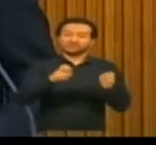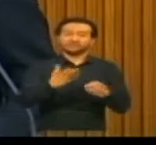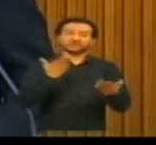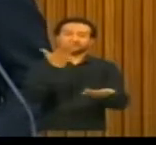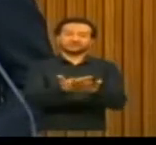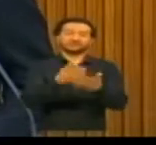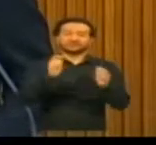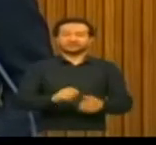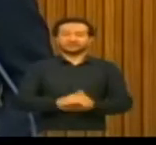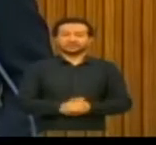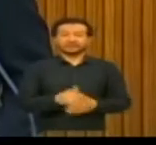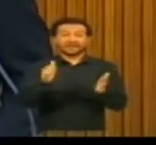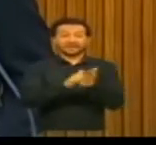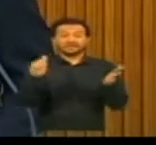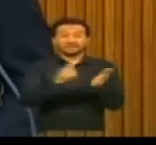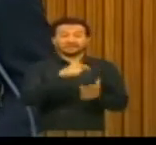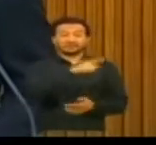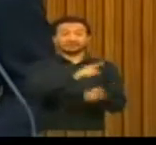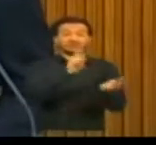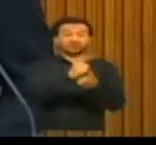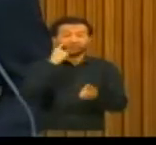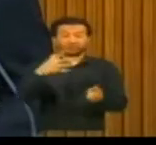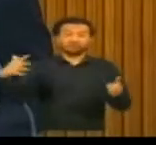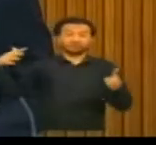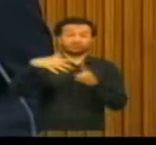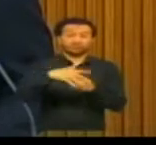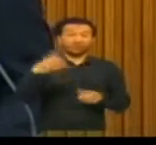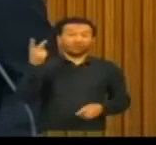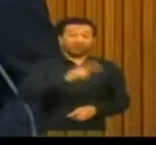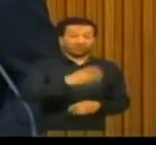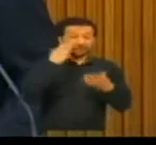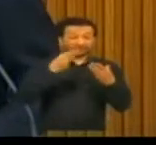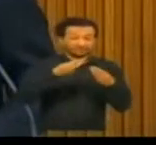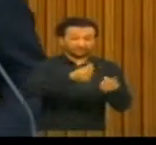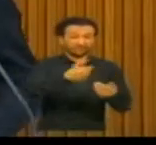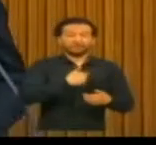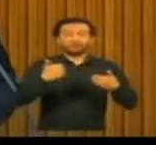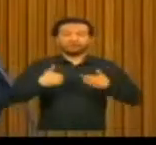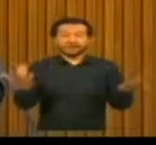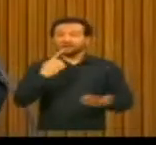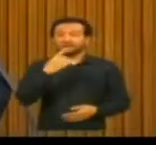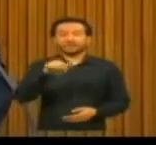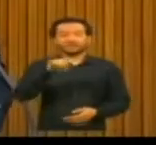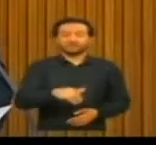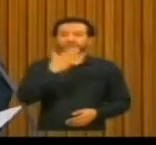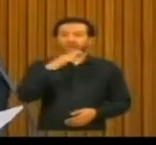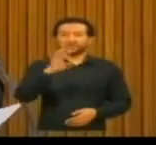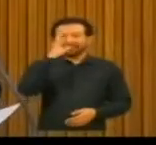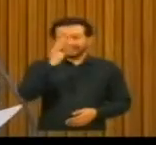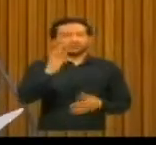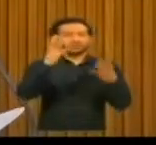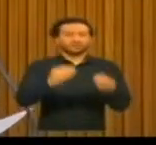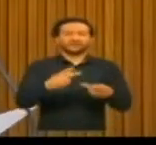önergesi vereceğiz. Gazetecilere yönelik linç kampanyasını bizim görmezlikten gelme hakkımız yoktur. Kim olursa